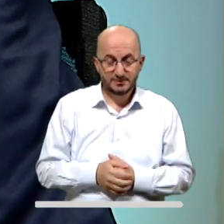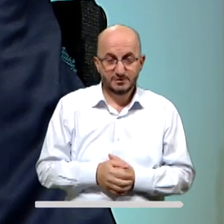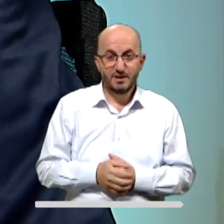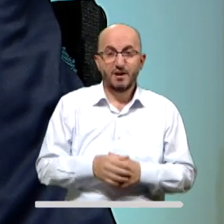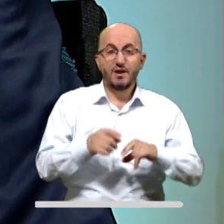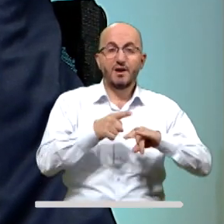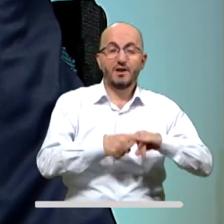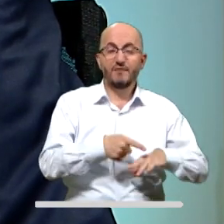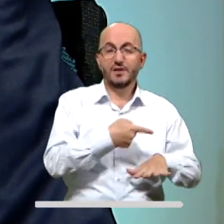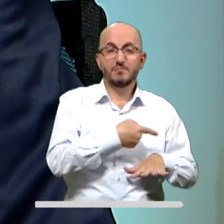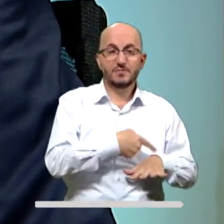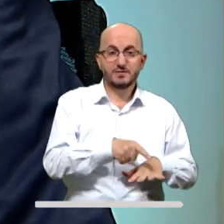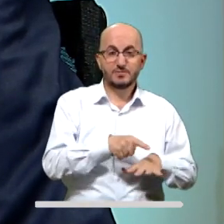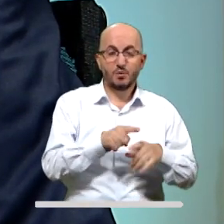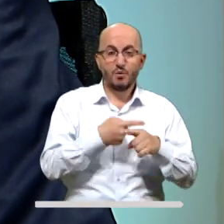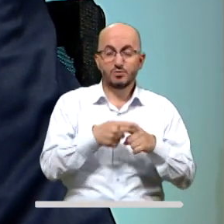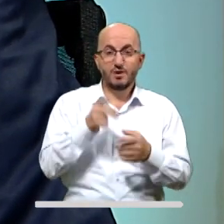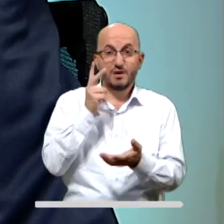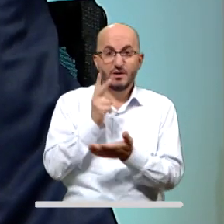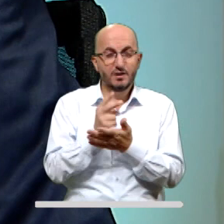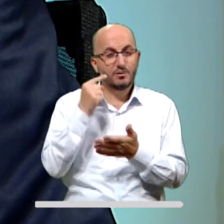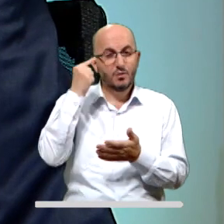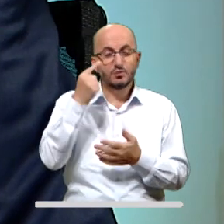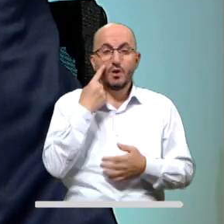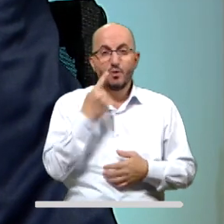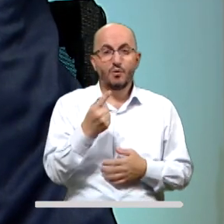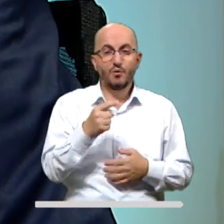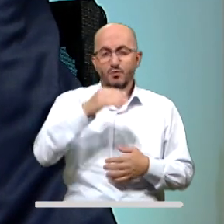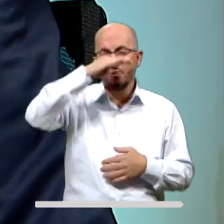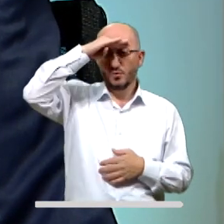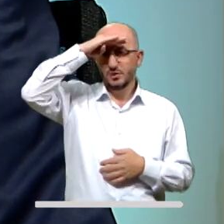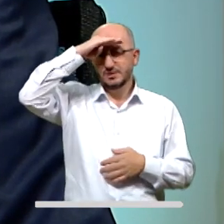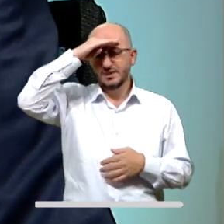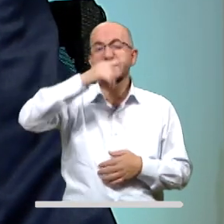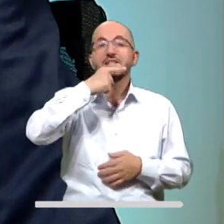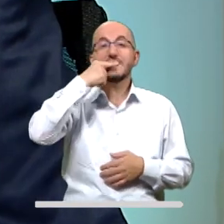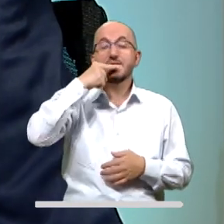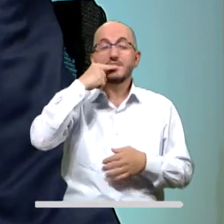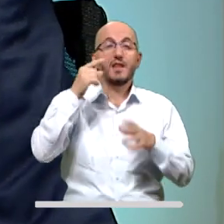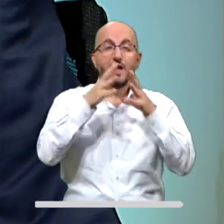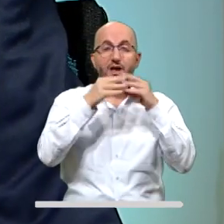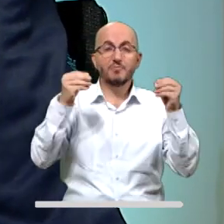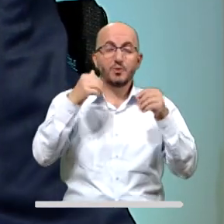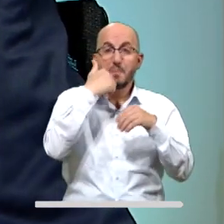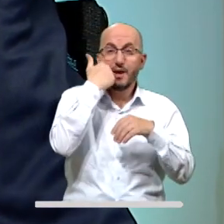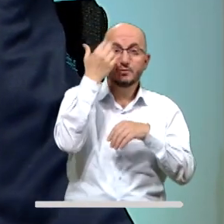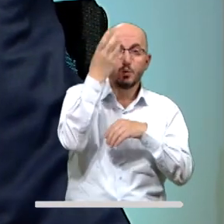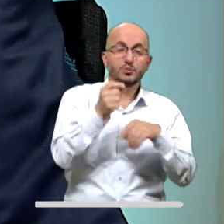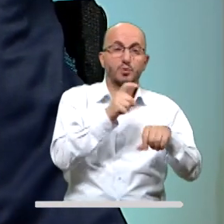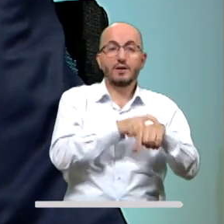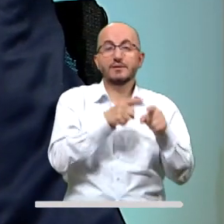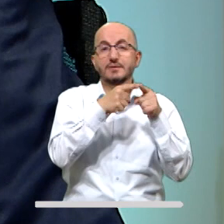Hanefi mezhebinde müftabih olan kavle göre ufuktaki kızıllık kaybolup beyazlık oluştuğu andan